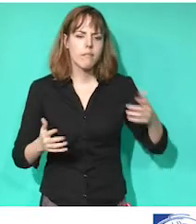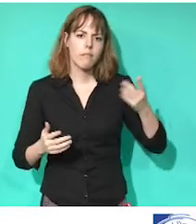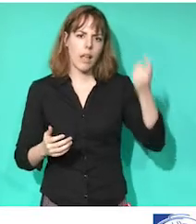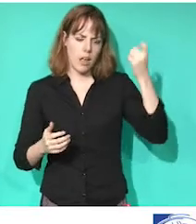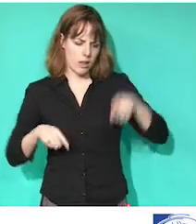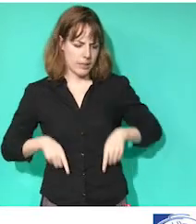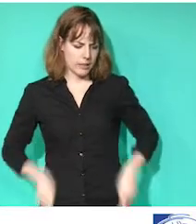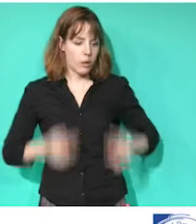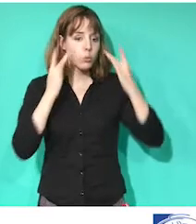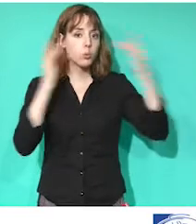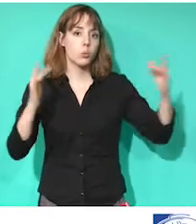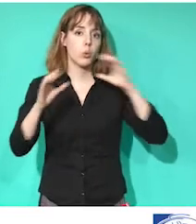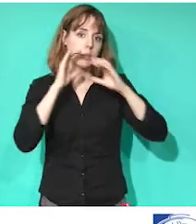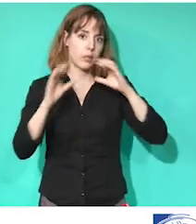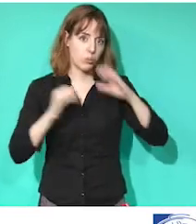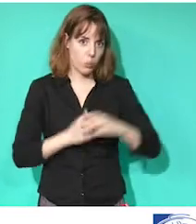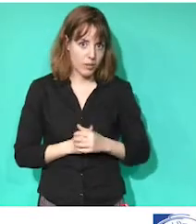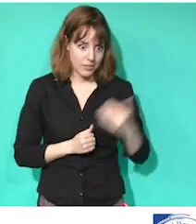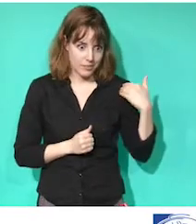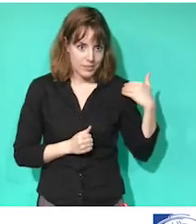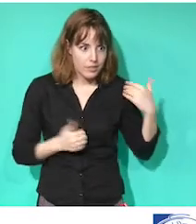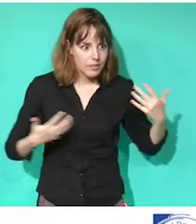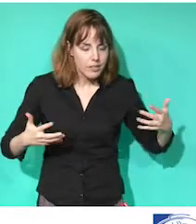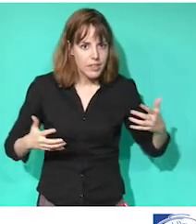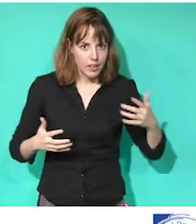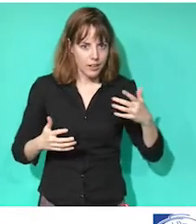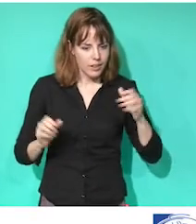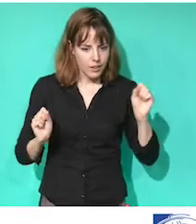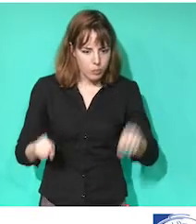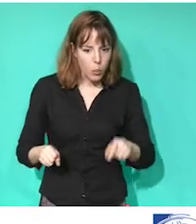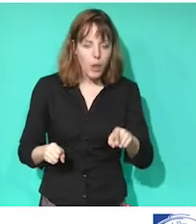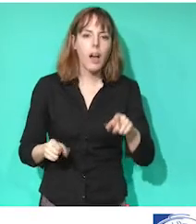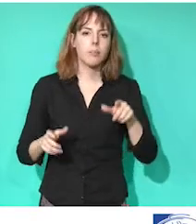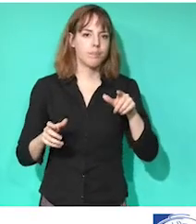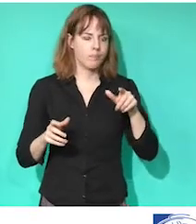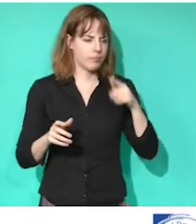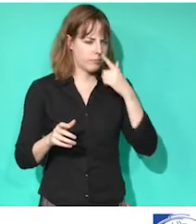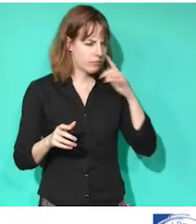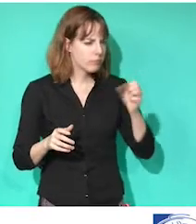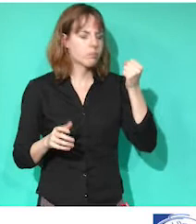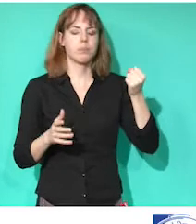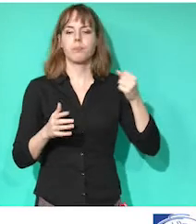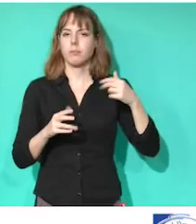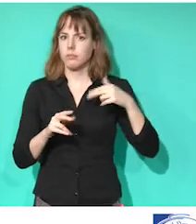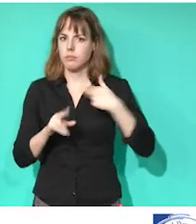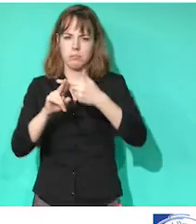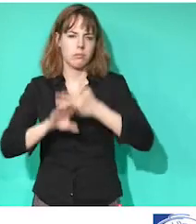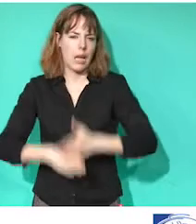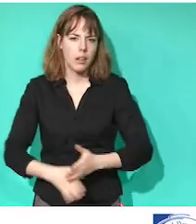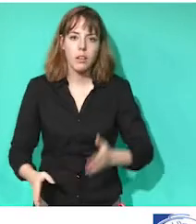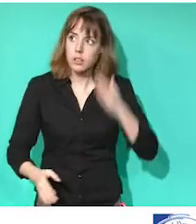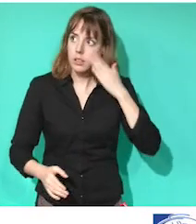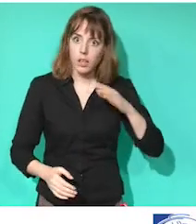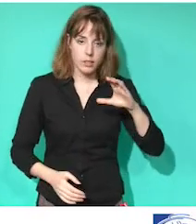de la culture et de la communication. Donc là aussi, des choses sur lesquelles on peut rebondir et avoir des argumentaires. J'ajoute que le CSA a aussi publié